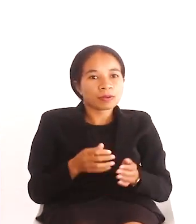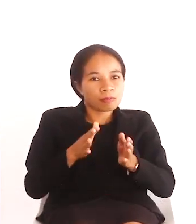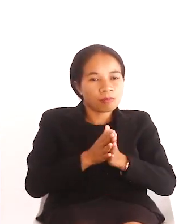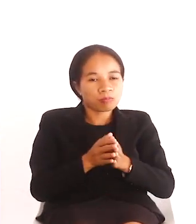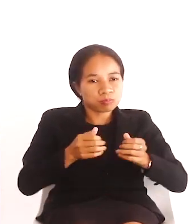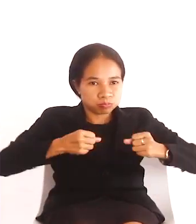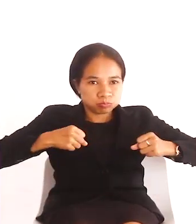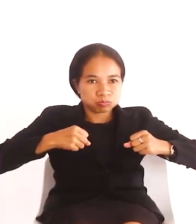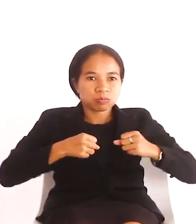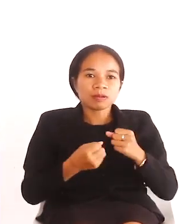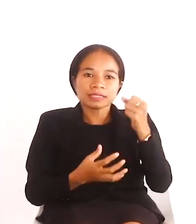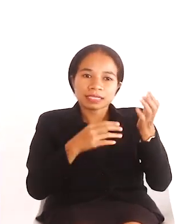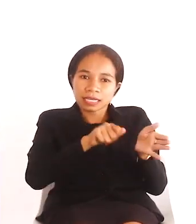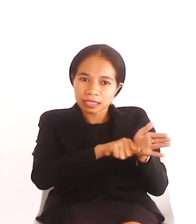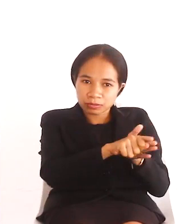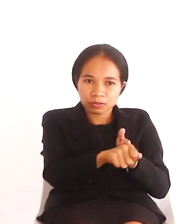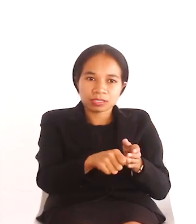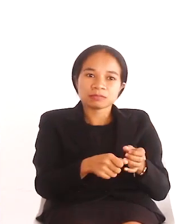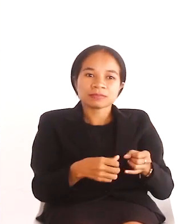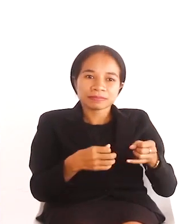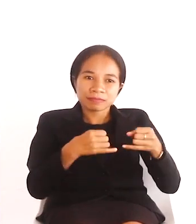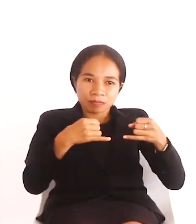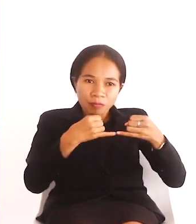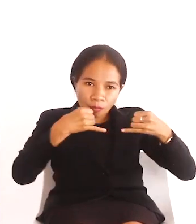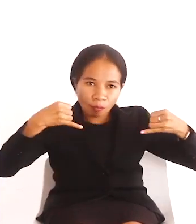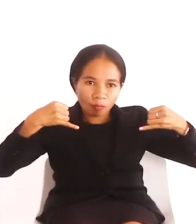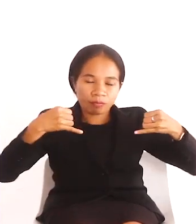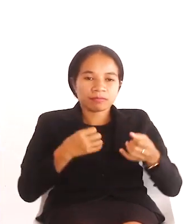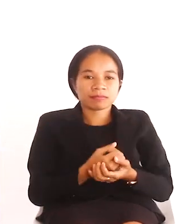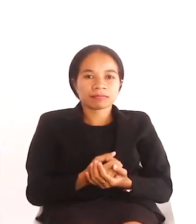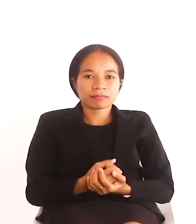Bokur ni antonimo? Losh, krekash.